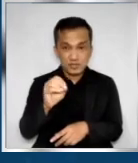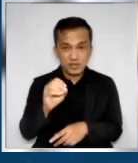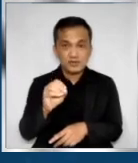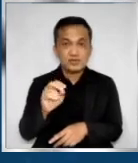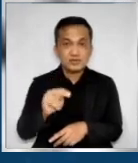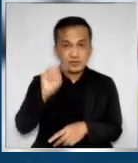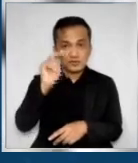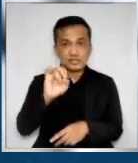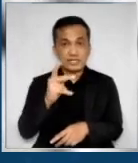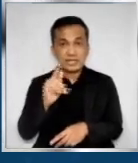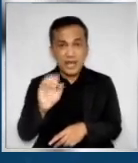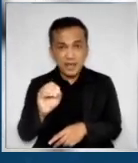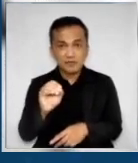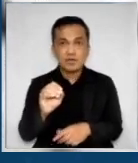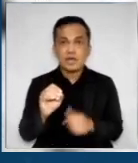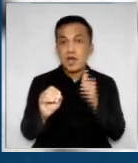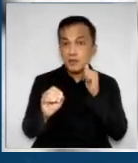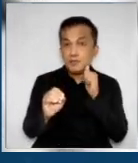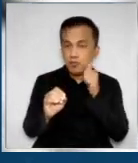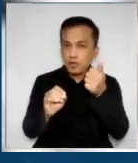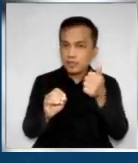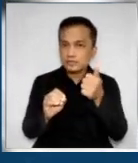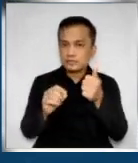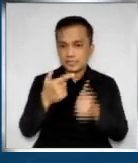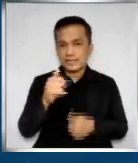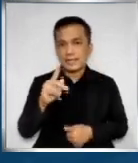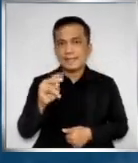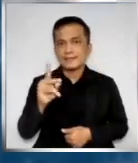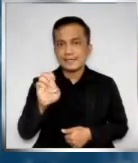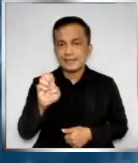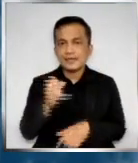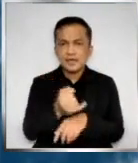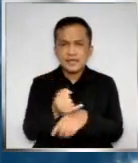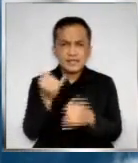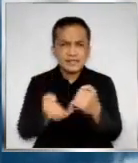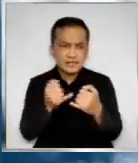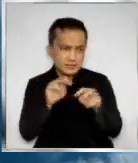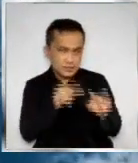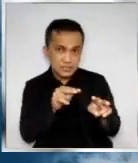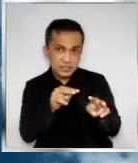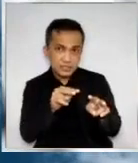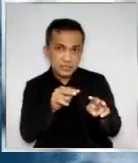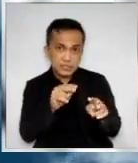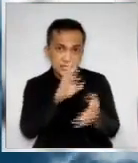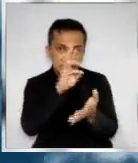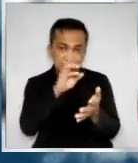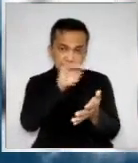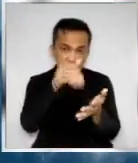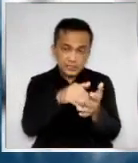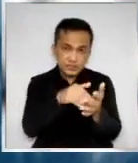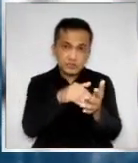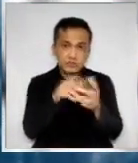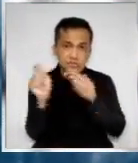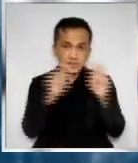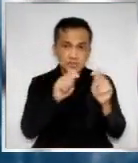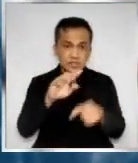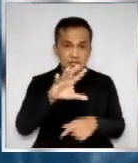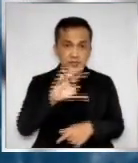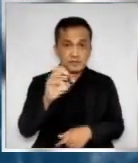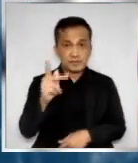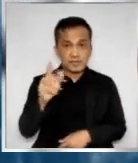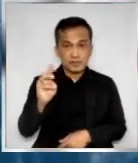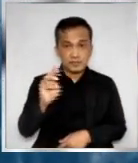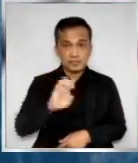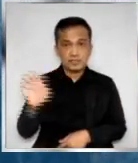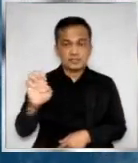at Bukas Grande Island. Huling nakita kaninang hapon ang mata ng bagyo sa layong 500 kilometers east of